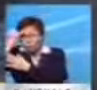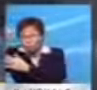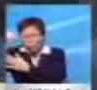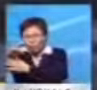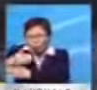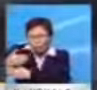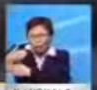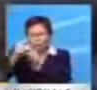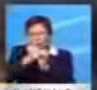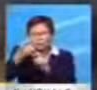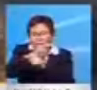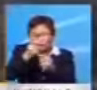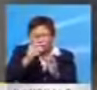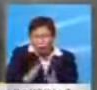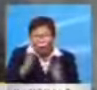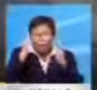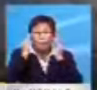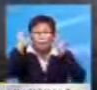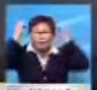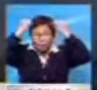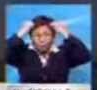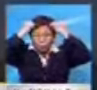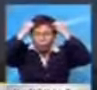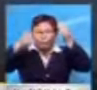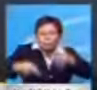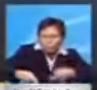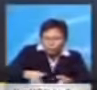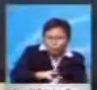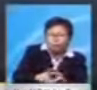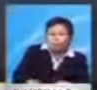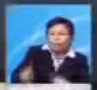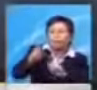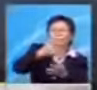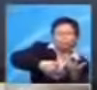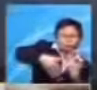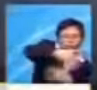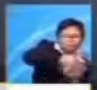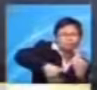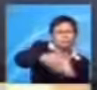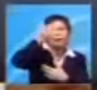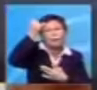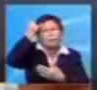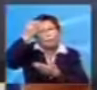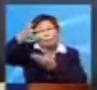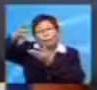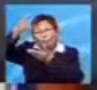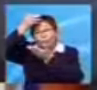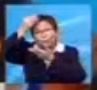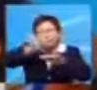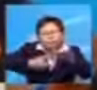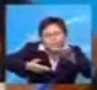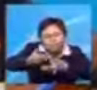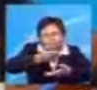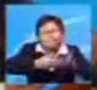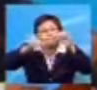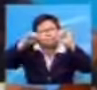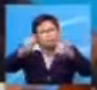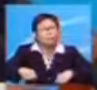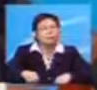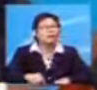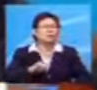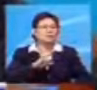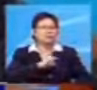pernak lembu tenusu Belanda Itu mi peluang untuk berinteraksi dan bertukar maklumat Saya memang